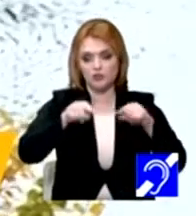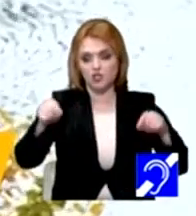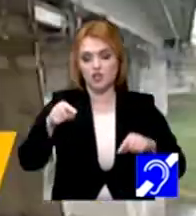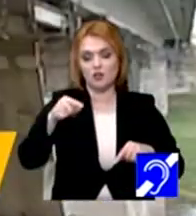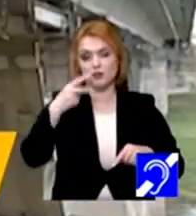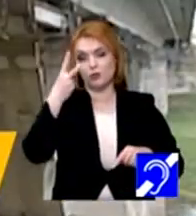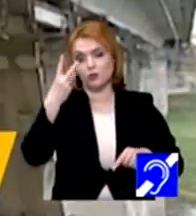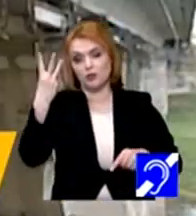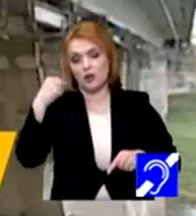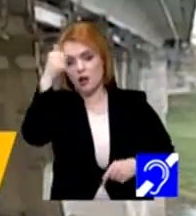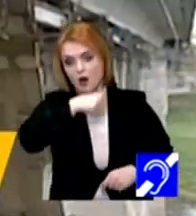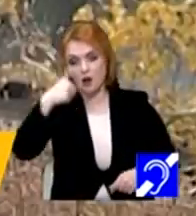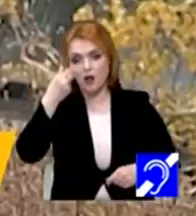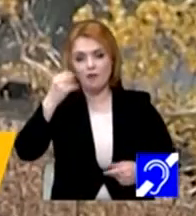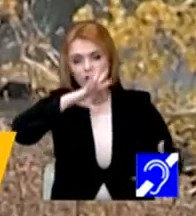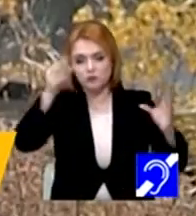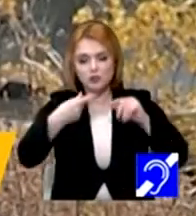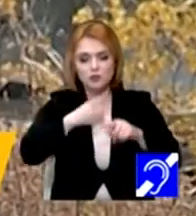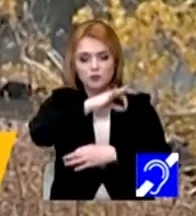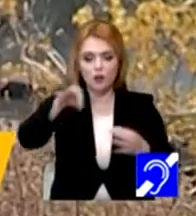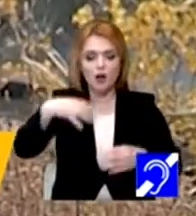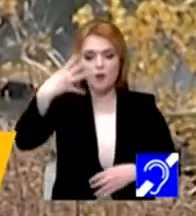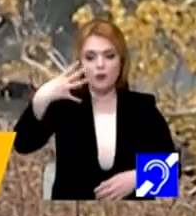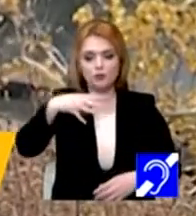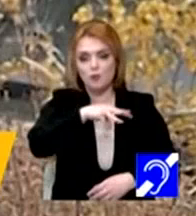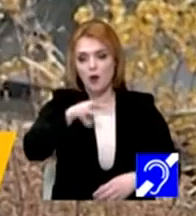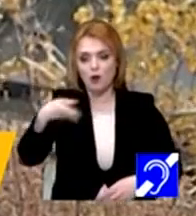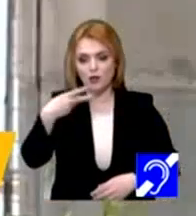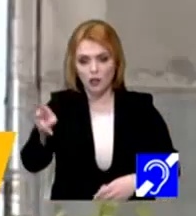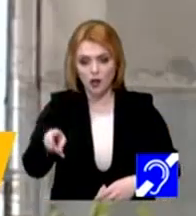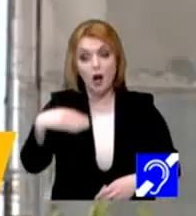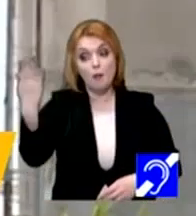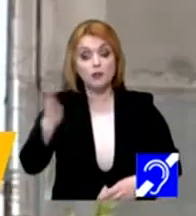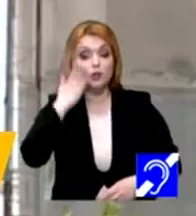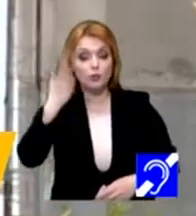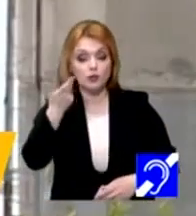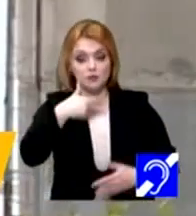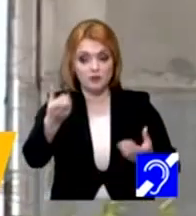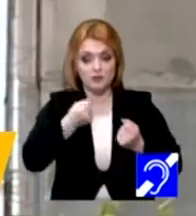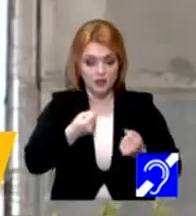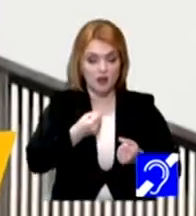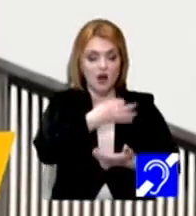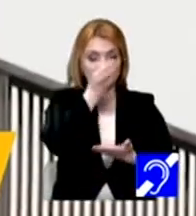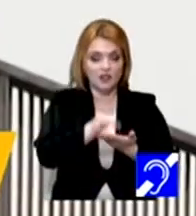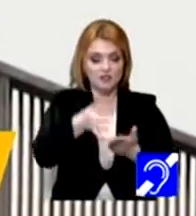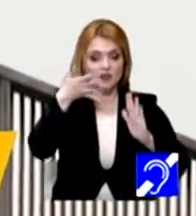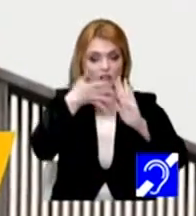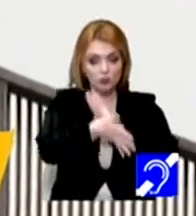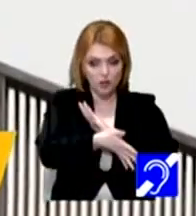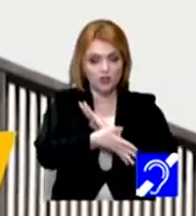Valoarea totală a lucrărilor este de circa 40 de milioane de euro, iar partea română și-a asumat toate cheltuielile de